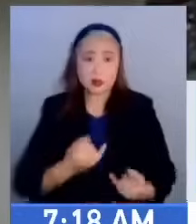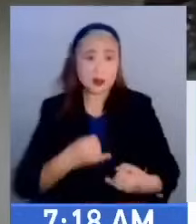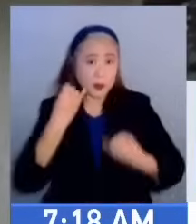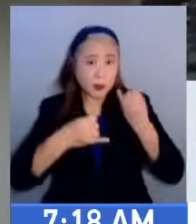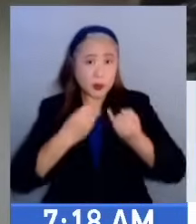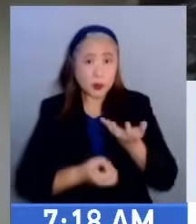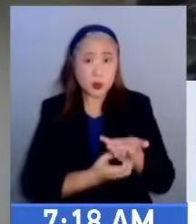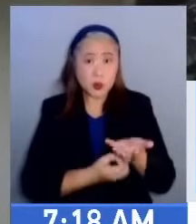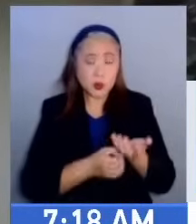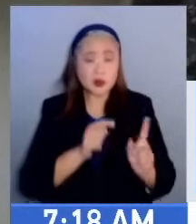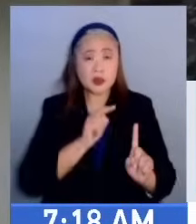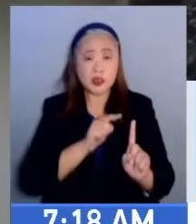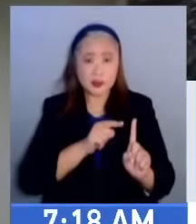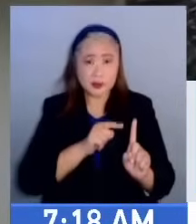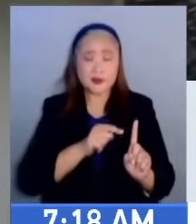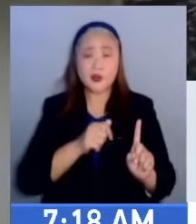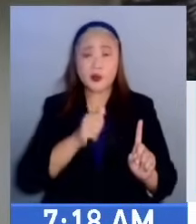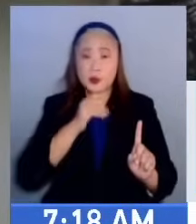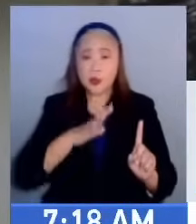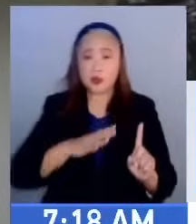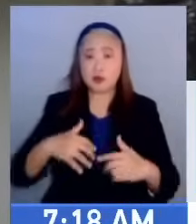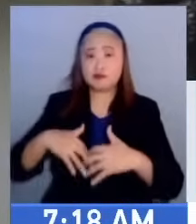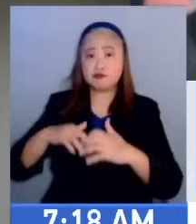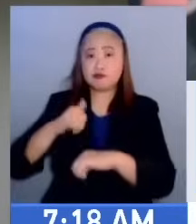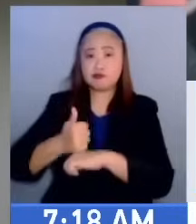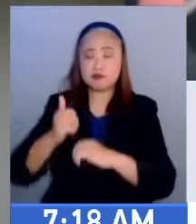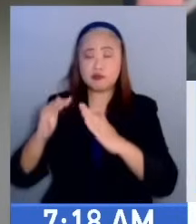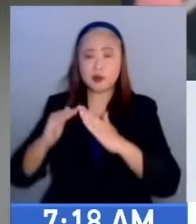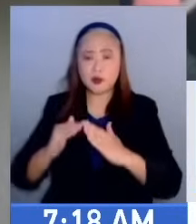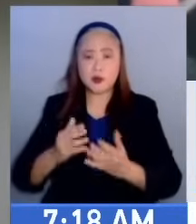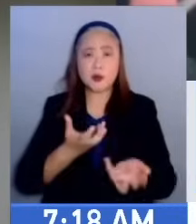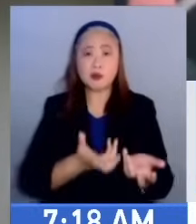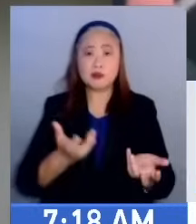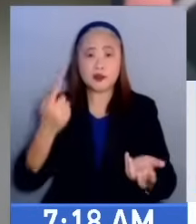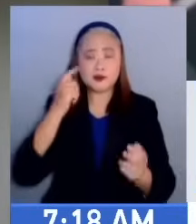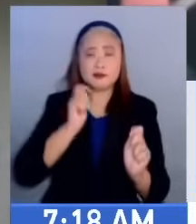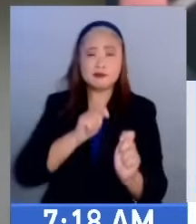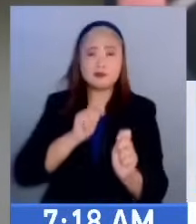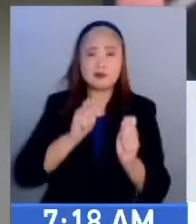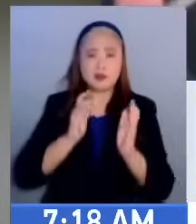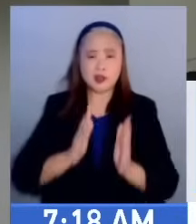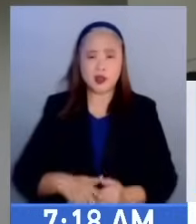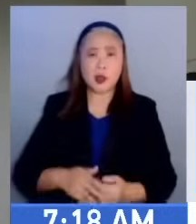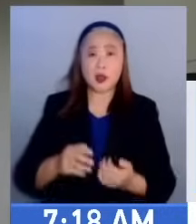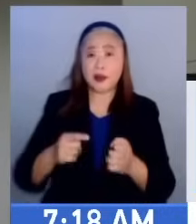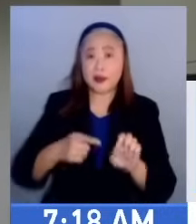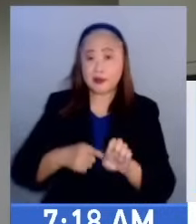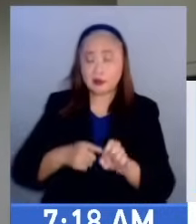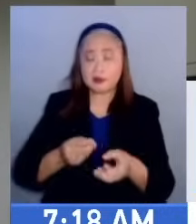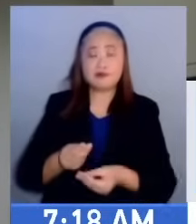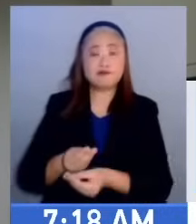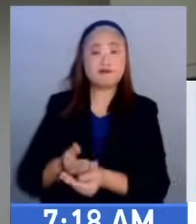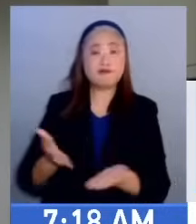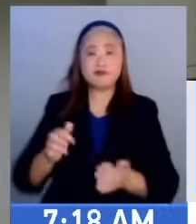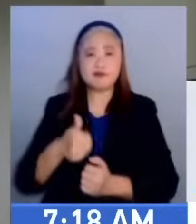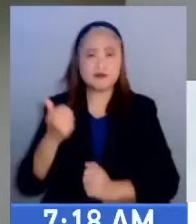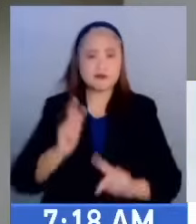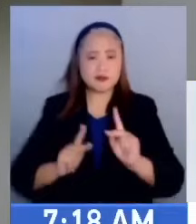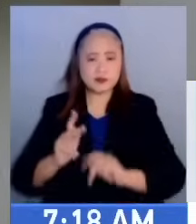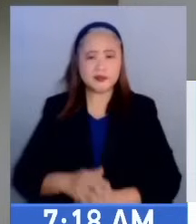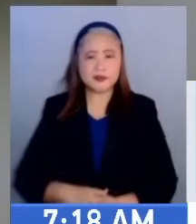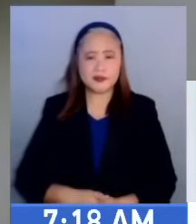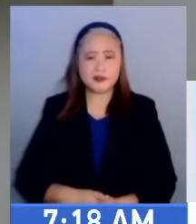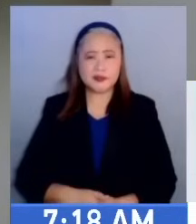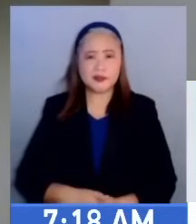bahay sa lugar hinain niya ito para sa mga karpintero ang sobra naman kanyang ibinahagi sa iba kumuha na ng sample ang City health office sa